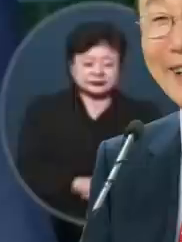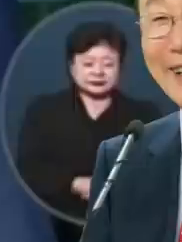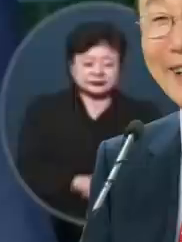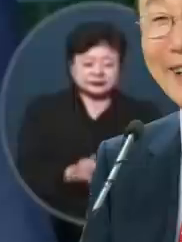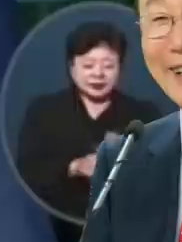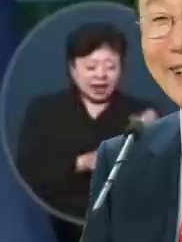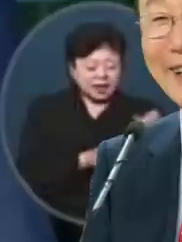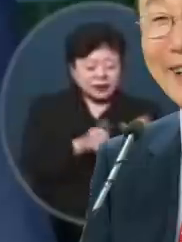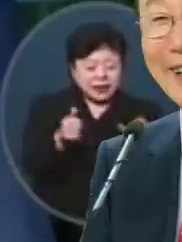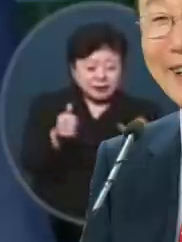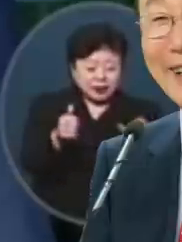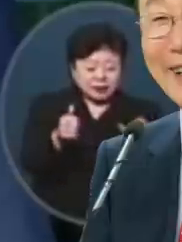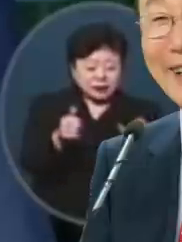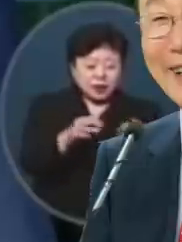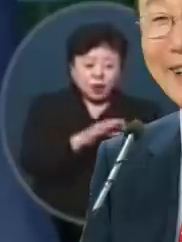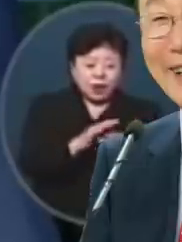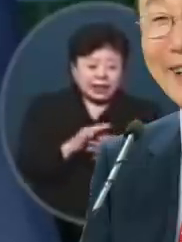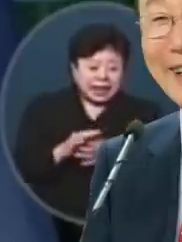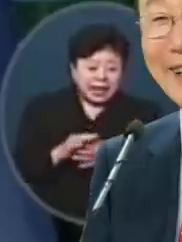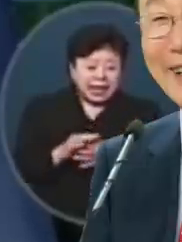아내와 남편과의 관계는